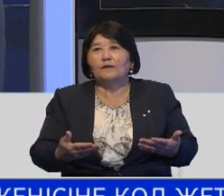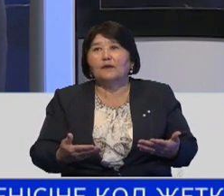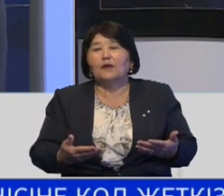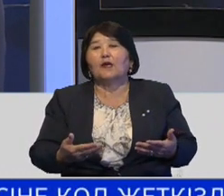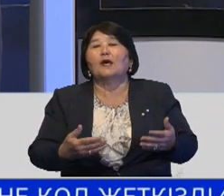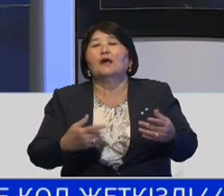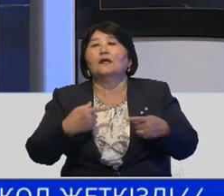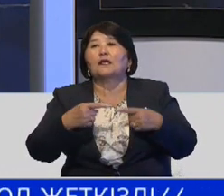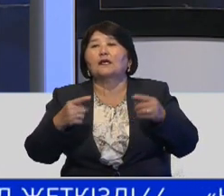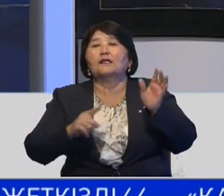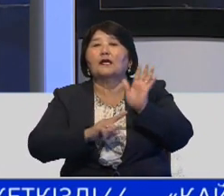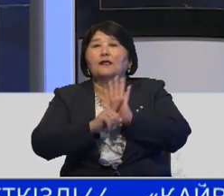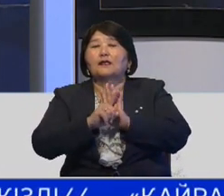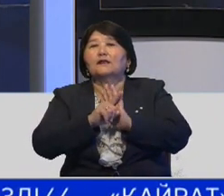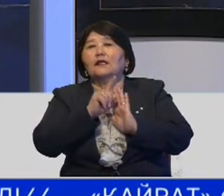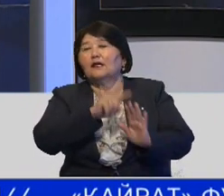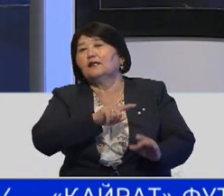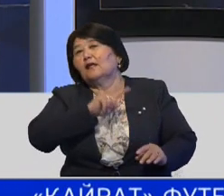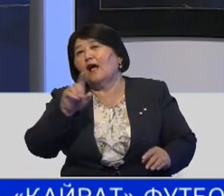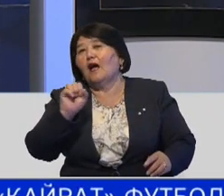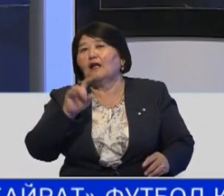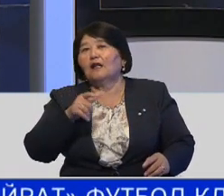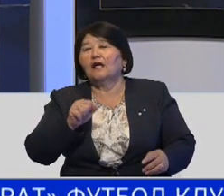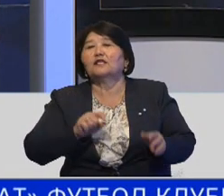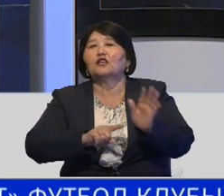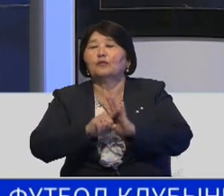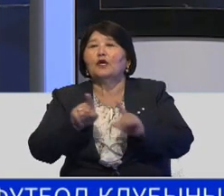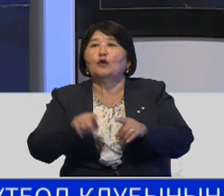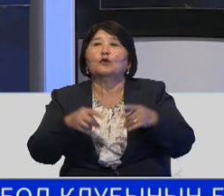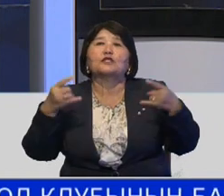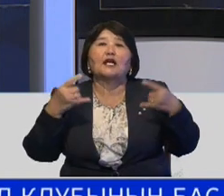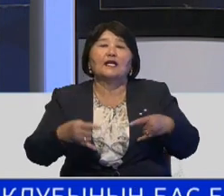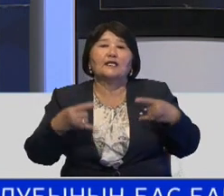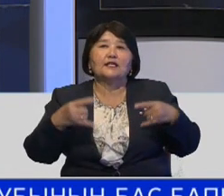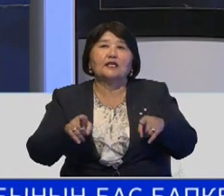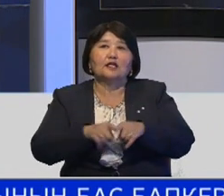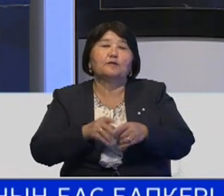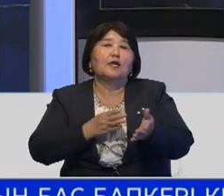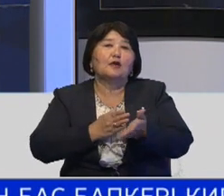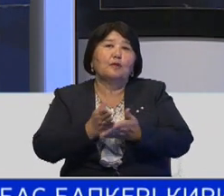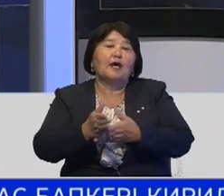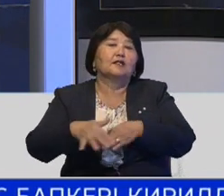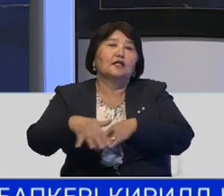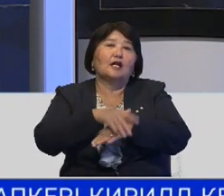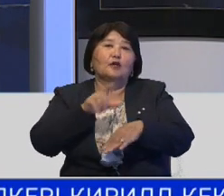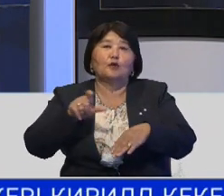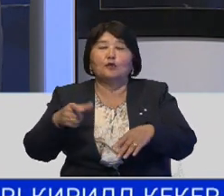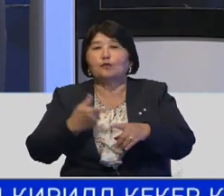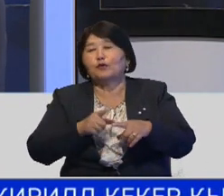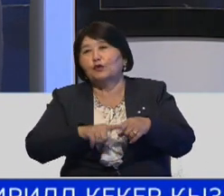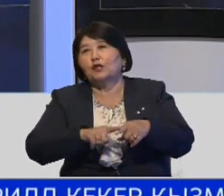сығанақтан бастап, Сауранынан бастап, Аралға дейінгі аралықта осындай теле Discovery уақытындағы осындай теле өнімдер, яғни бұндай